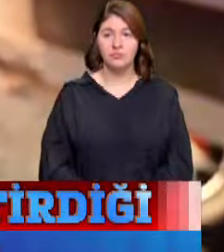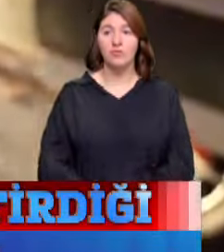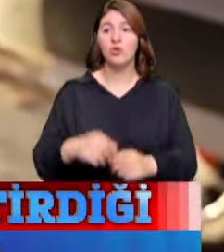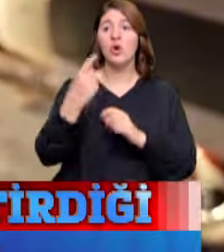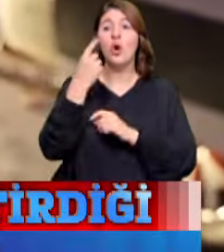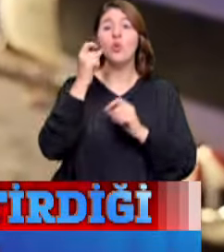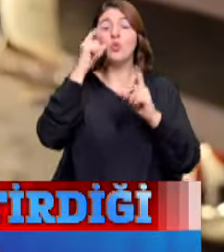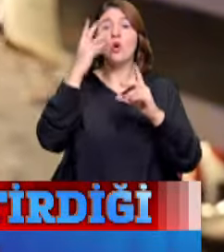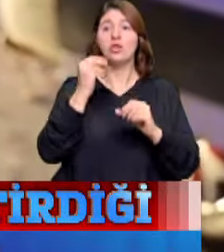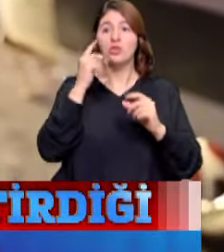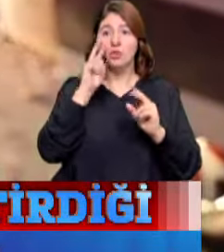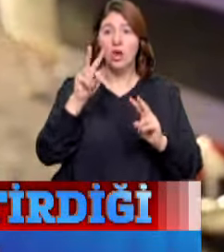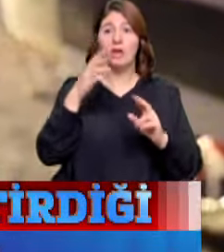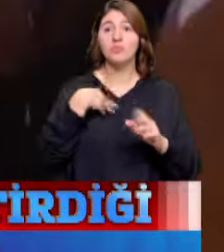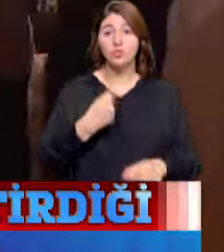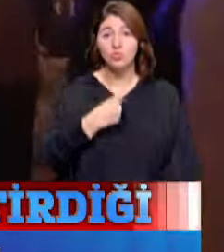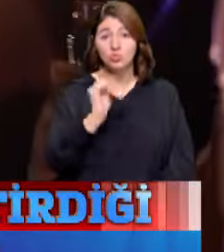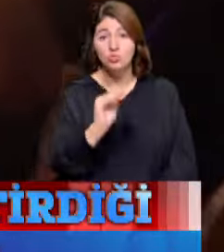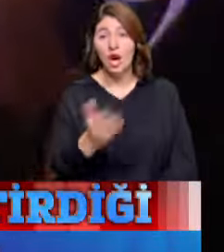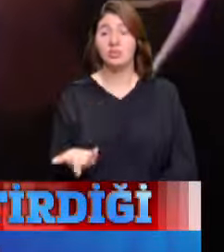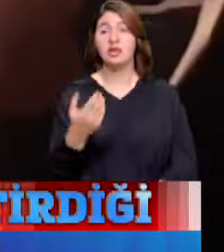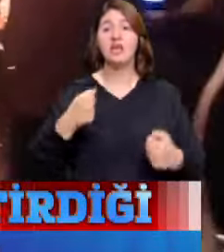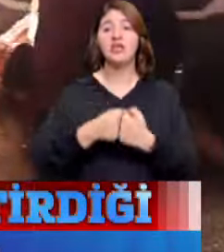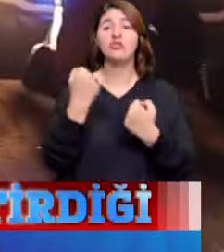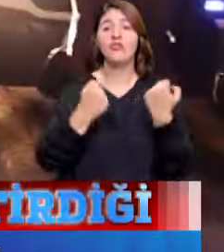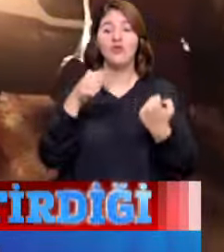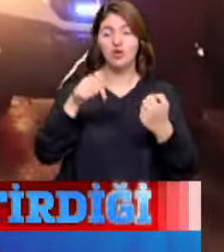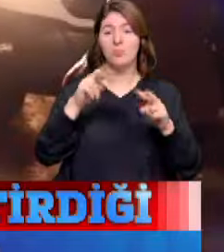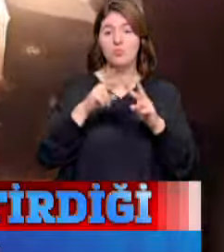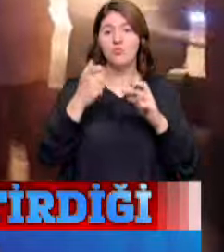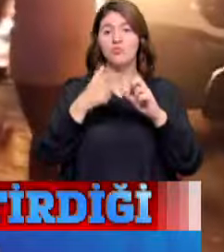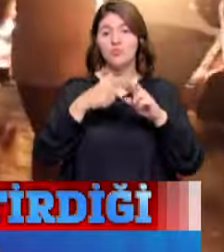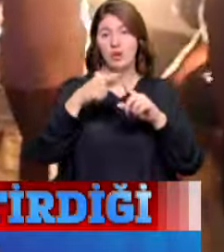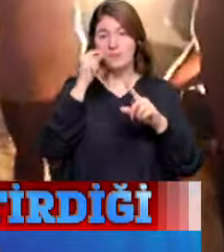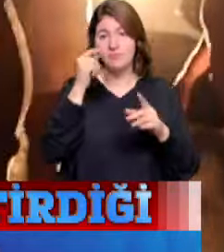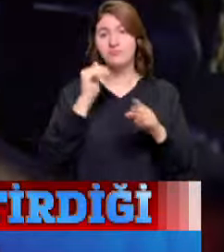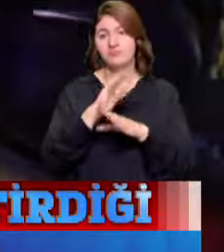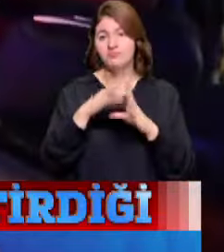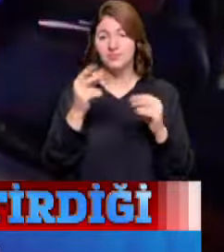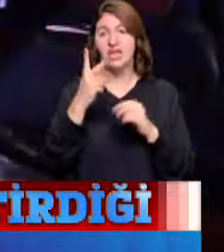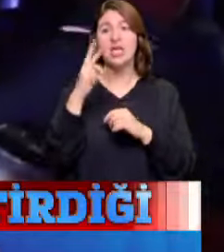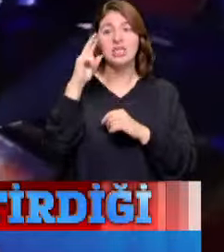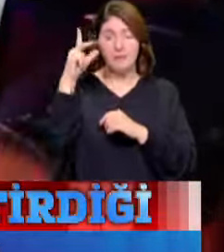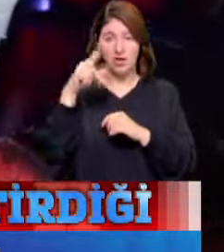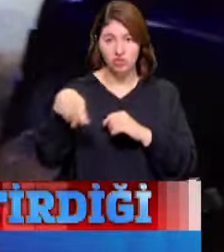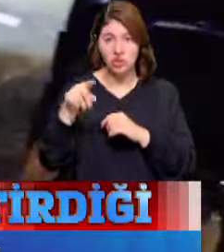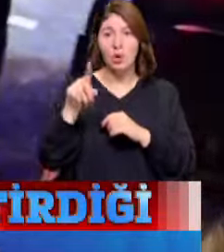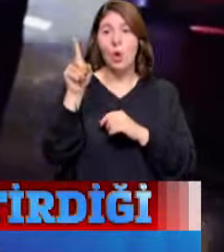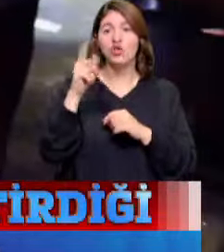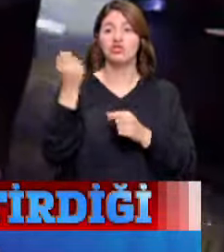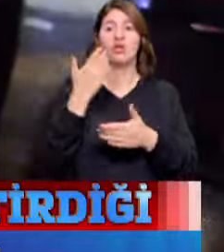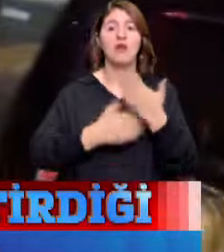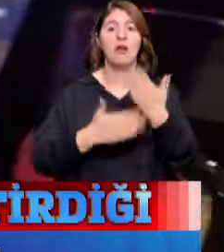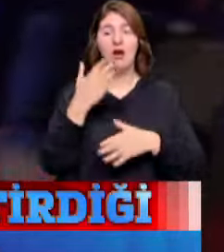Görenler, uyanık olanlar çok uyardık diyorlar. Kazada şoförlerden Murat Yalçınkaya hayatını kaybetti. İkisi yabancı uyruklu, 10 kişi